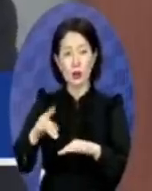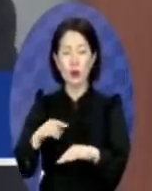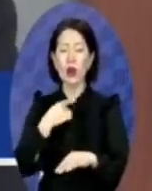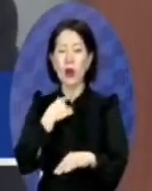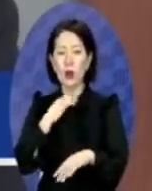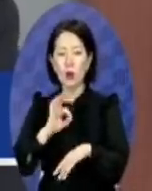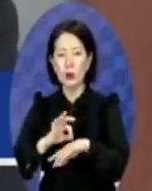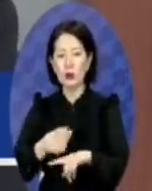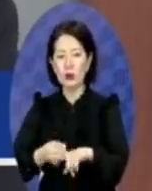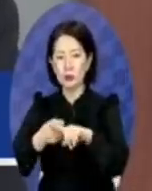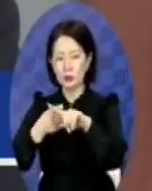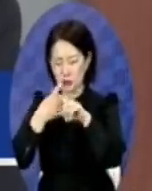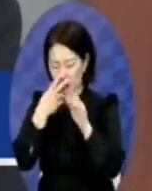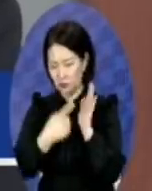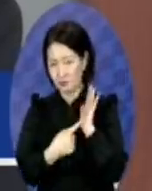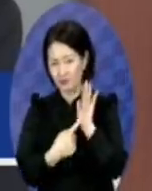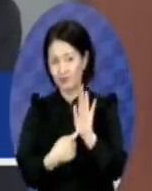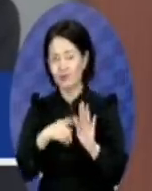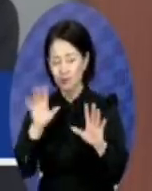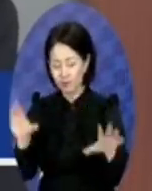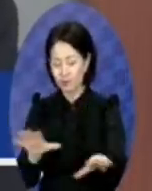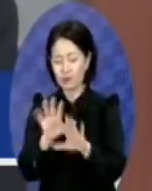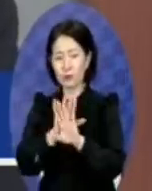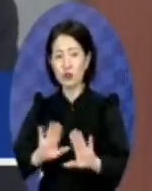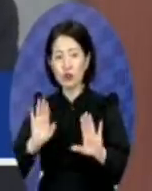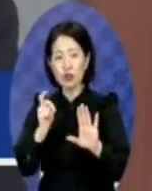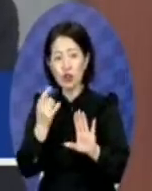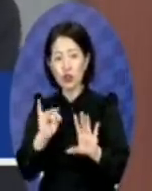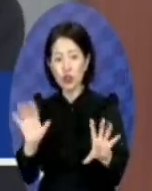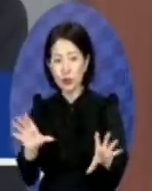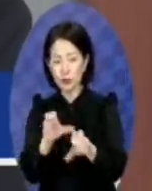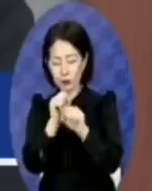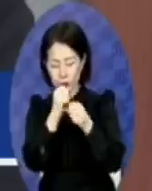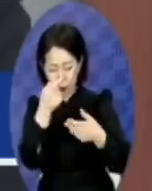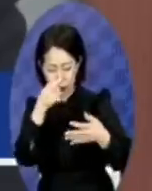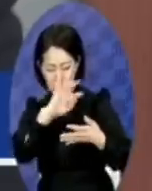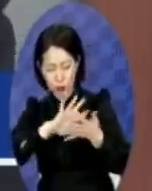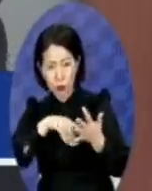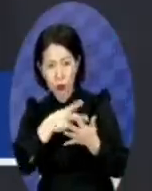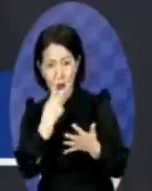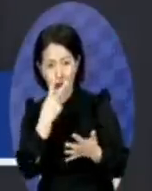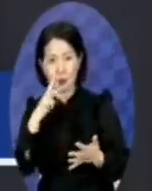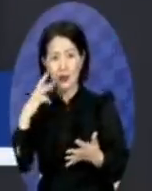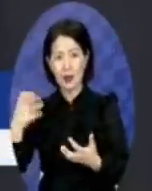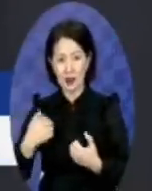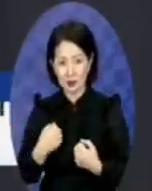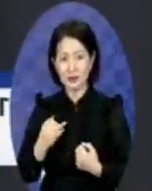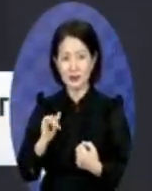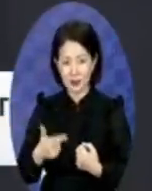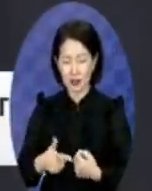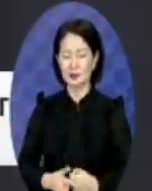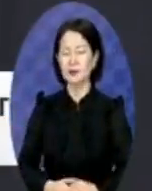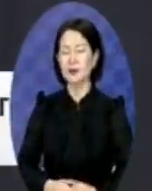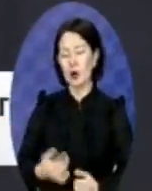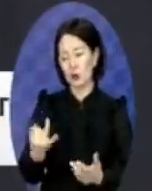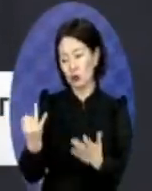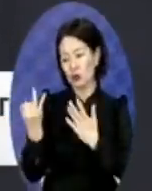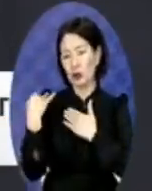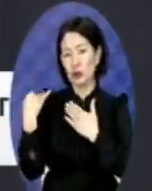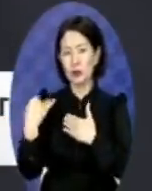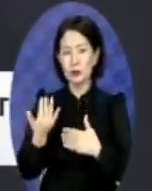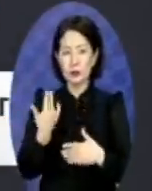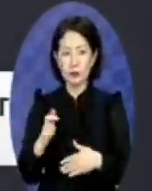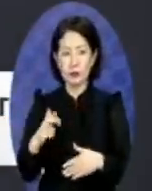байна. Тэгтэл нэмэгдэж байна гэсэн ерхий одоо ийм одоо хуваар тооцож одоо мэдээ авдаг баг. За өнгөрсөн 7 хоногийн бидрээ нийслэлийн хэмжээнд